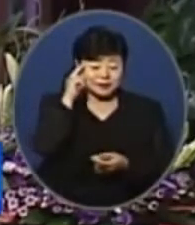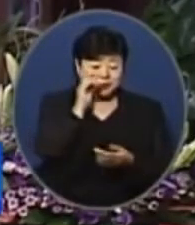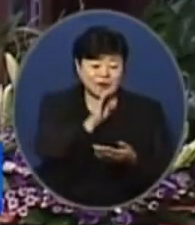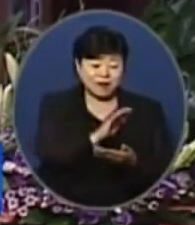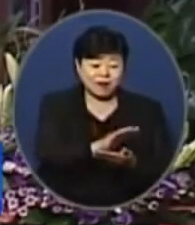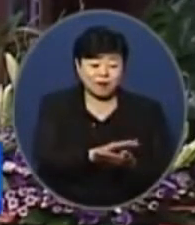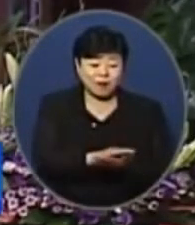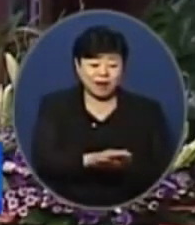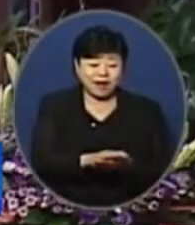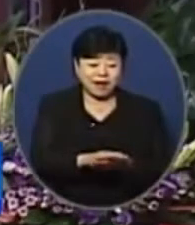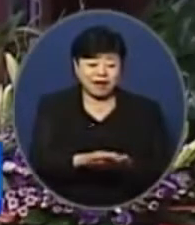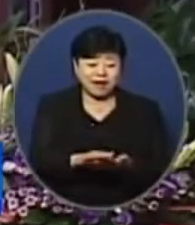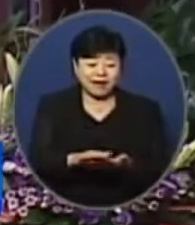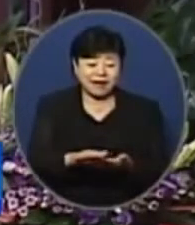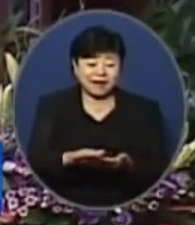주는 평화